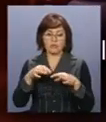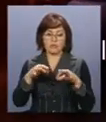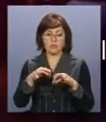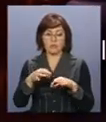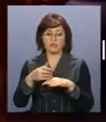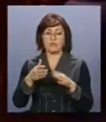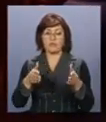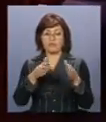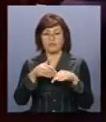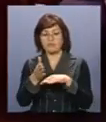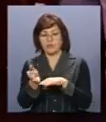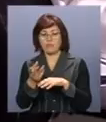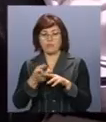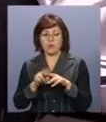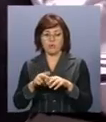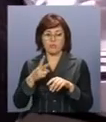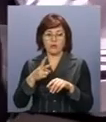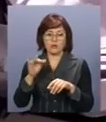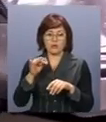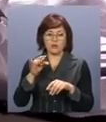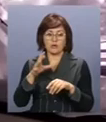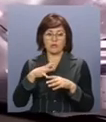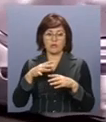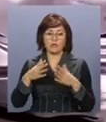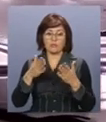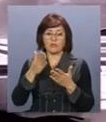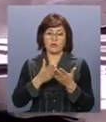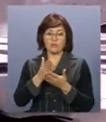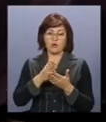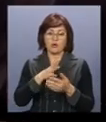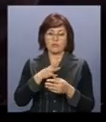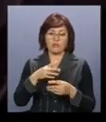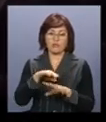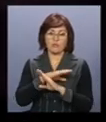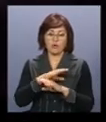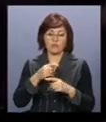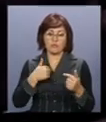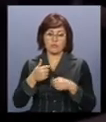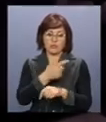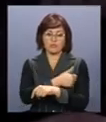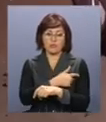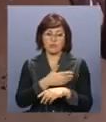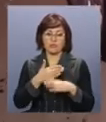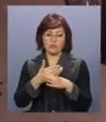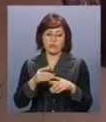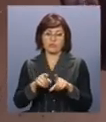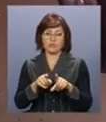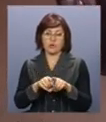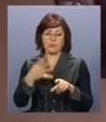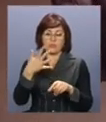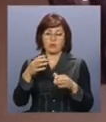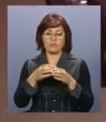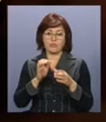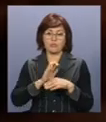кеткен. Ондағы бір жолаушы жедел жәрдем қызметі көлігінде көз жұмды. Зардап шеккендерге медициналық көмек көрсетуге 5